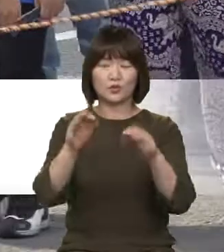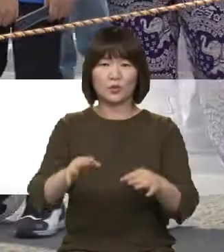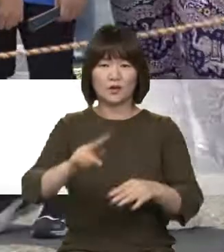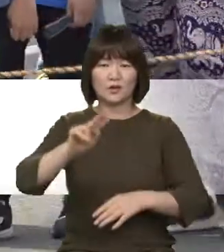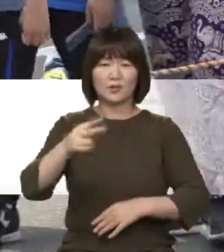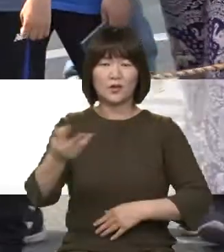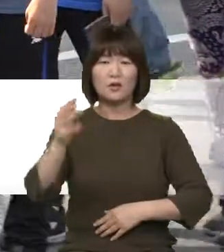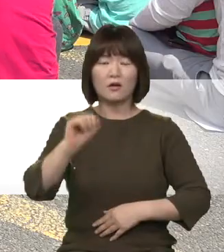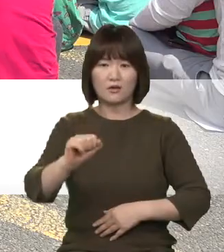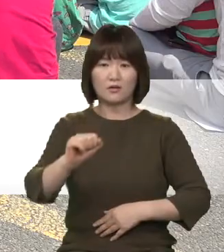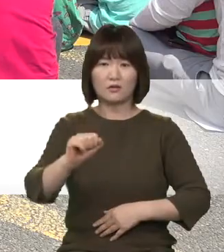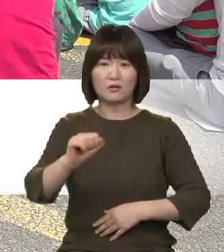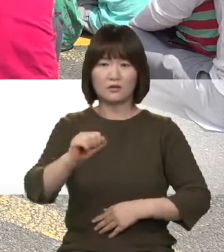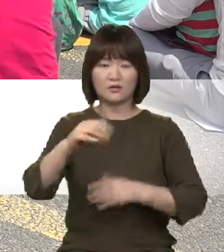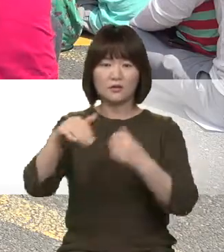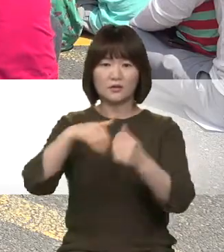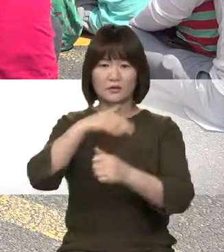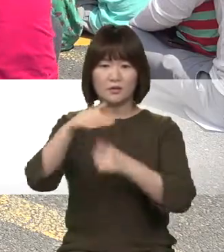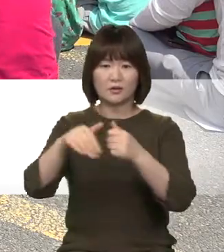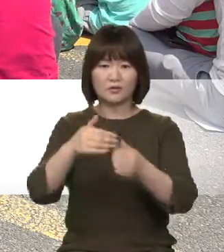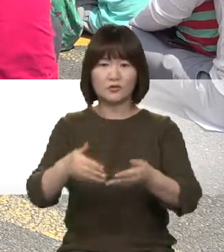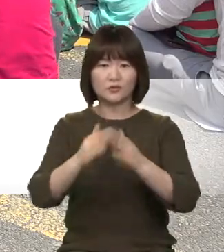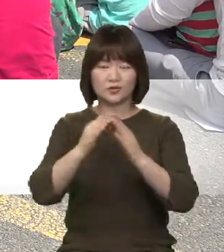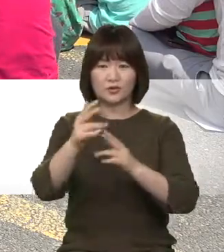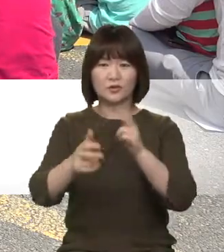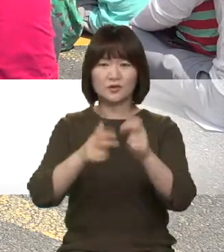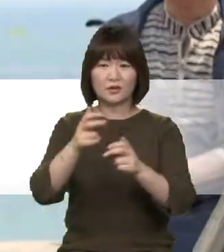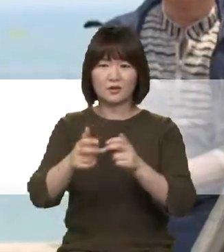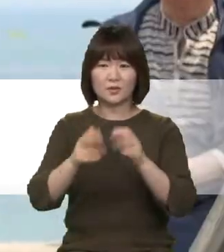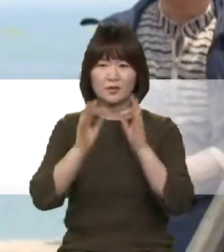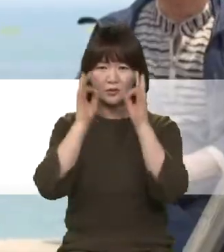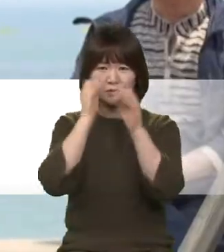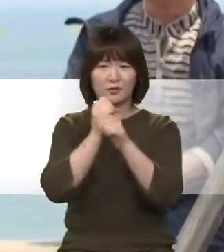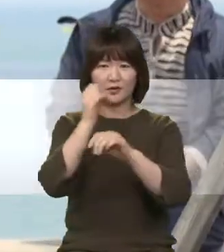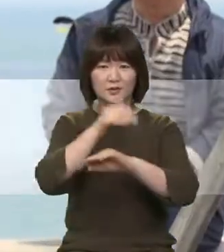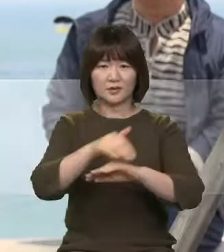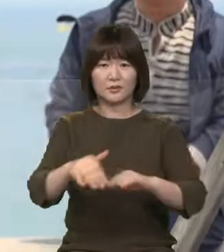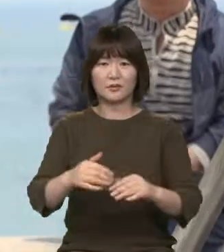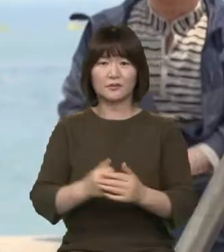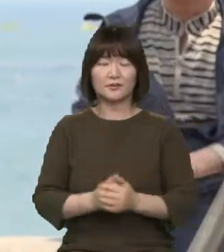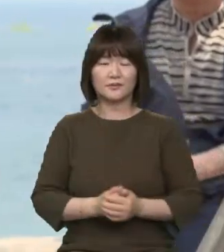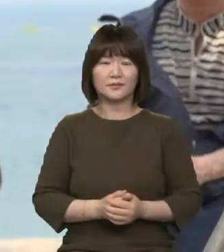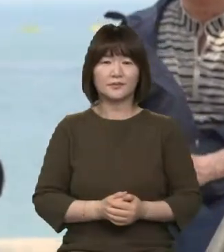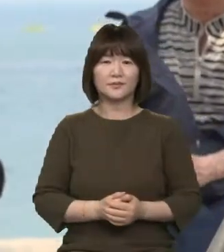5년간 최대 200억 규모의 문화 생태 구축 사업 추진에 박차를 가할 예정입니다